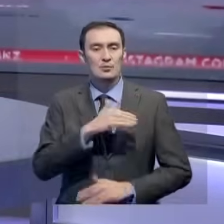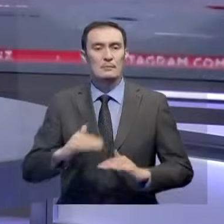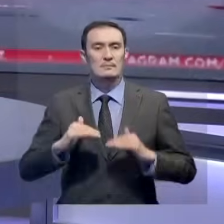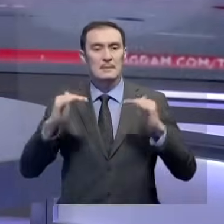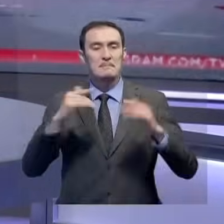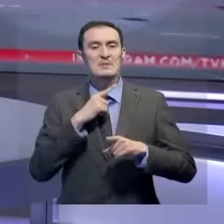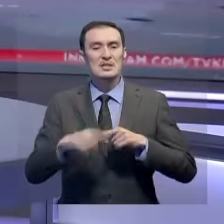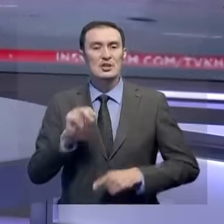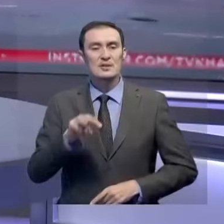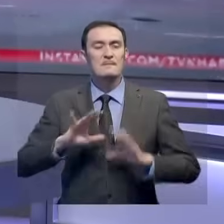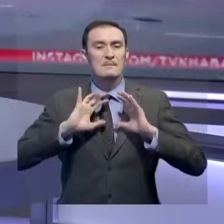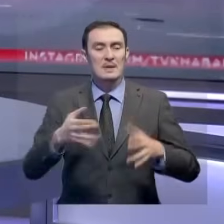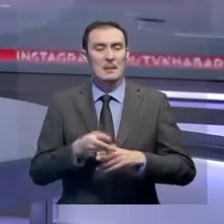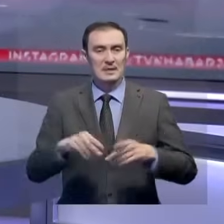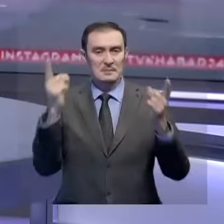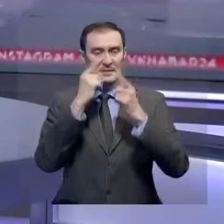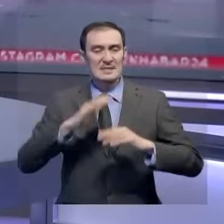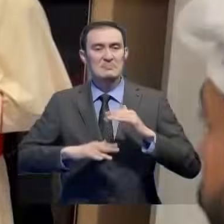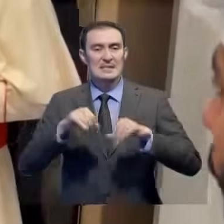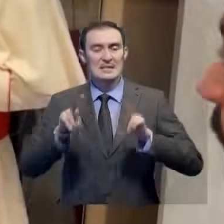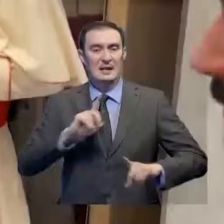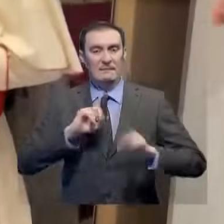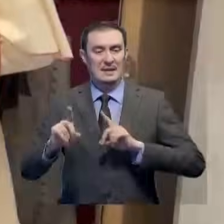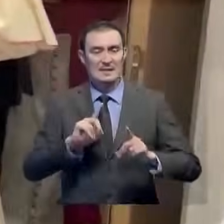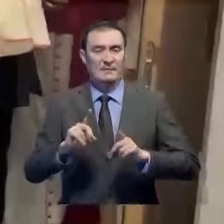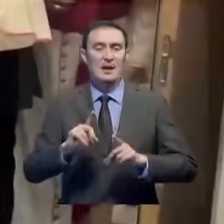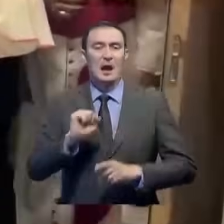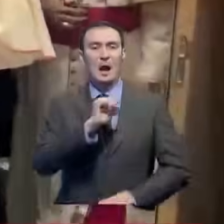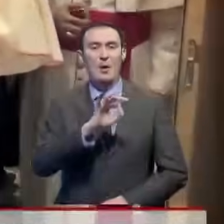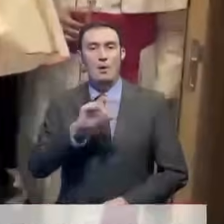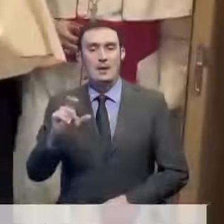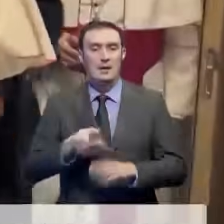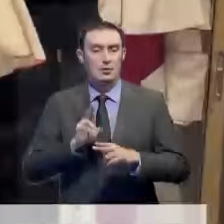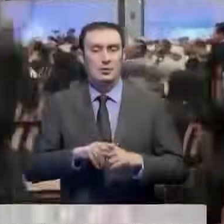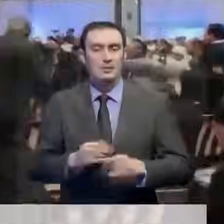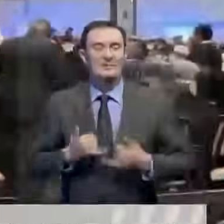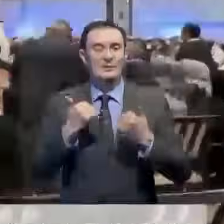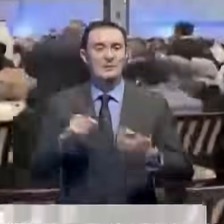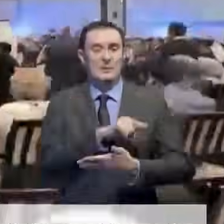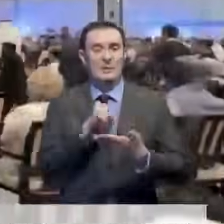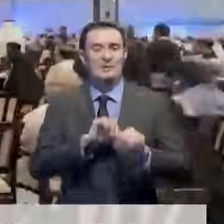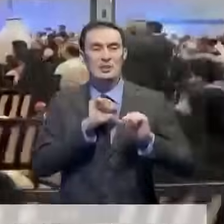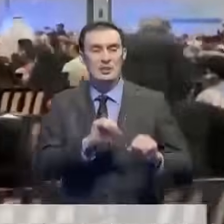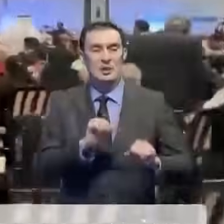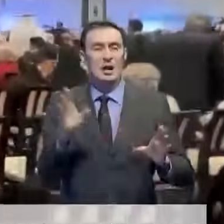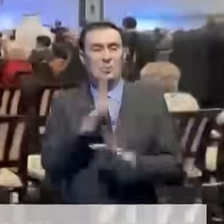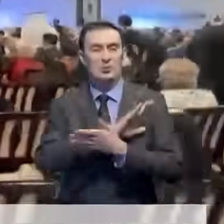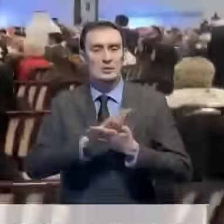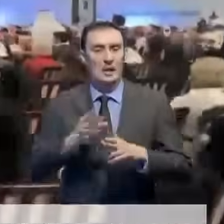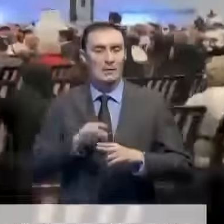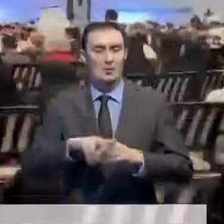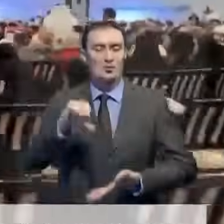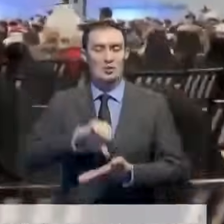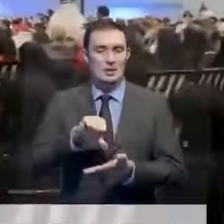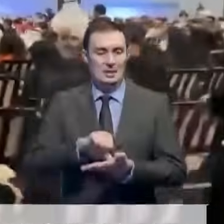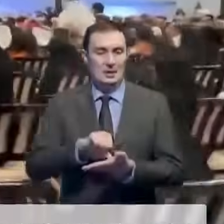в среднем по миру. Об этом заявляют эксперты на конференции в Абу-Даби, которая посвящена проблеме защиты окружающей среды. Ее